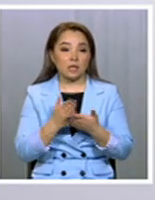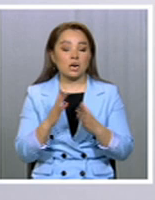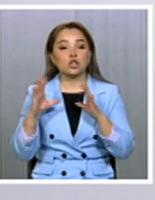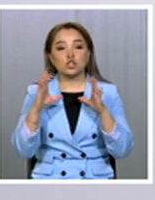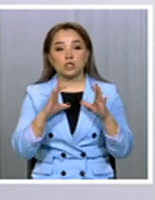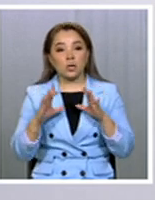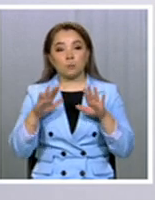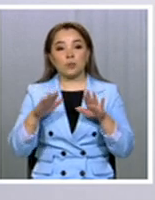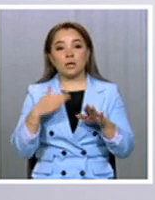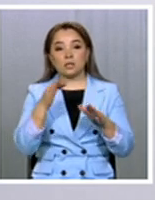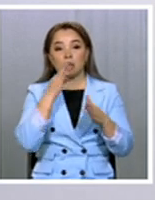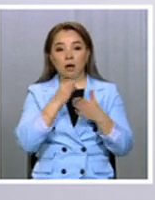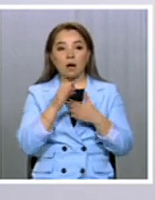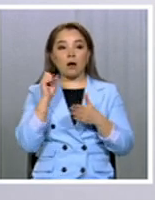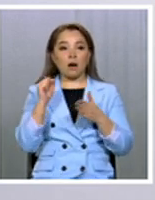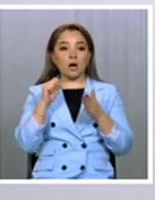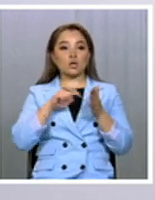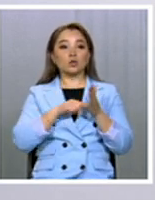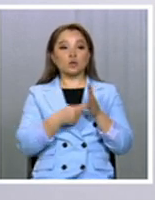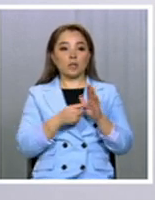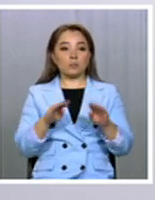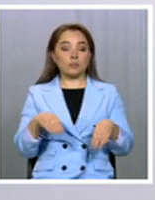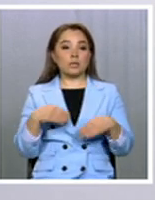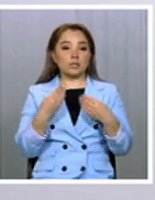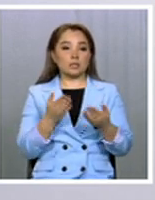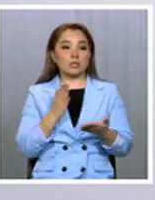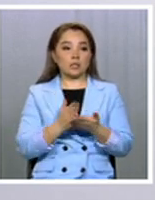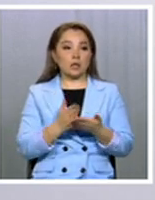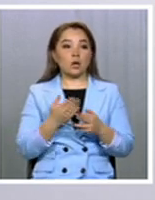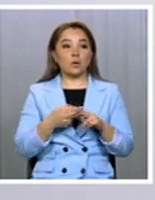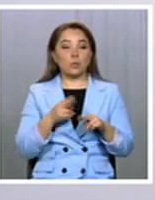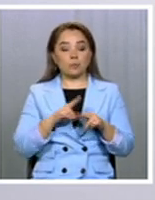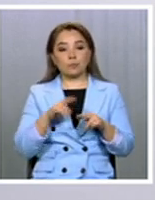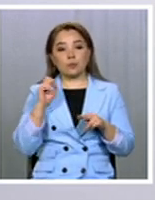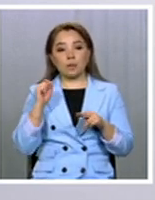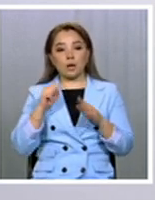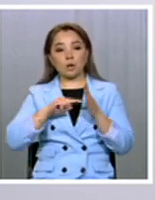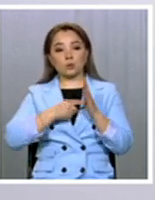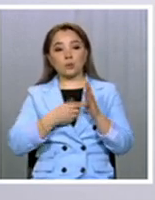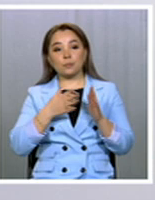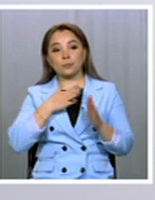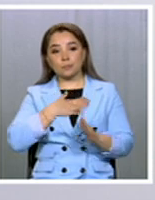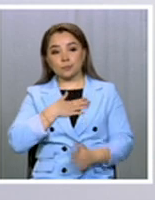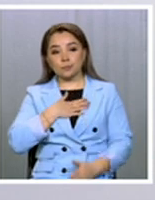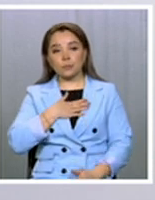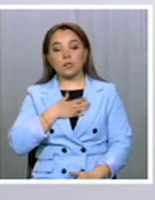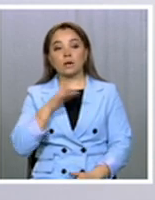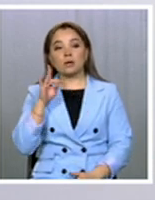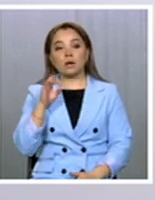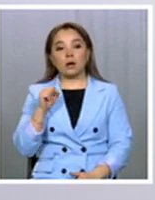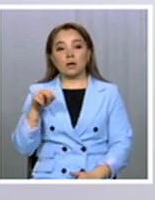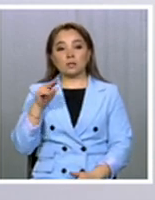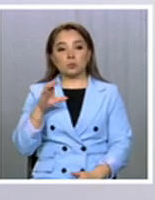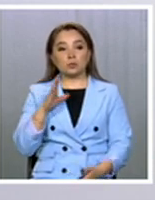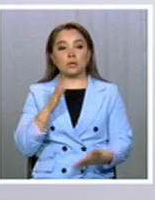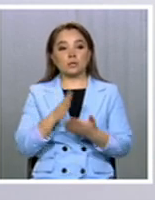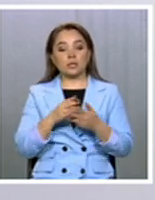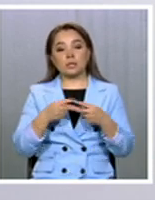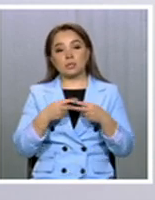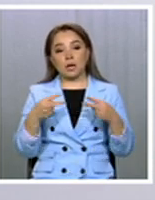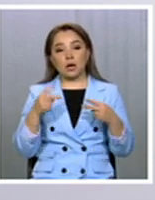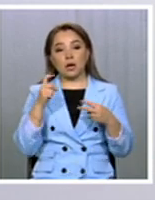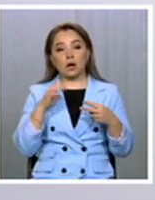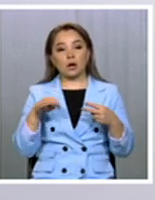бойында жататын А нүктесі берілген. Енді осы А нүктесінен біз радиусқа тең болатын хорда